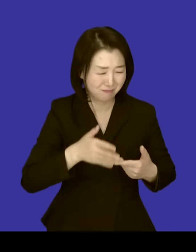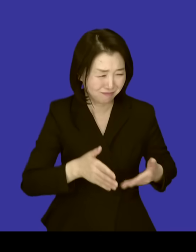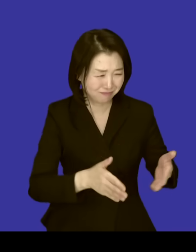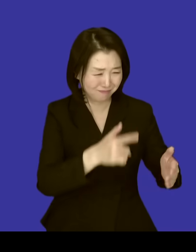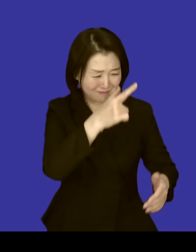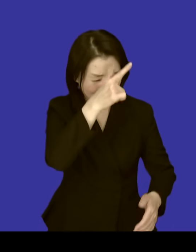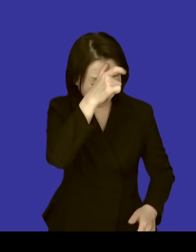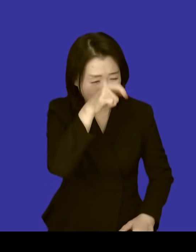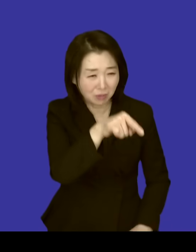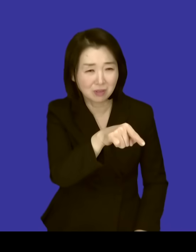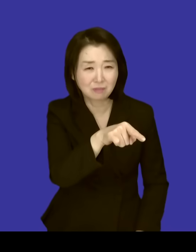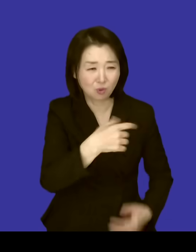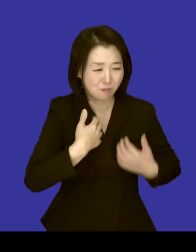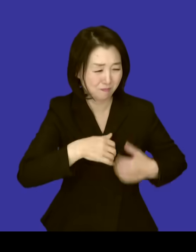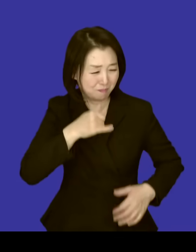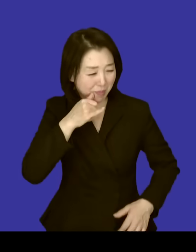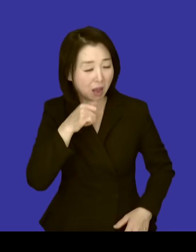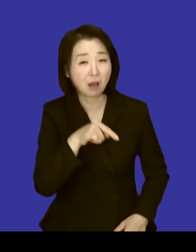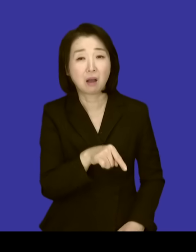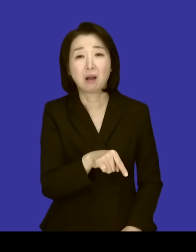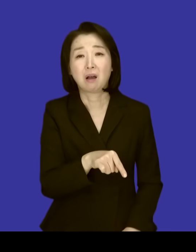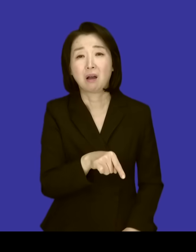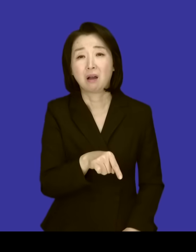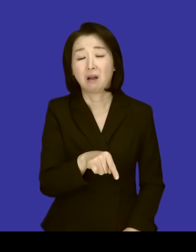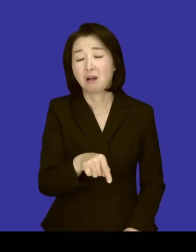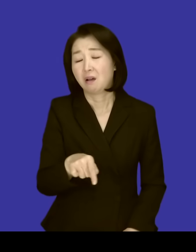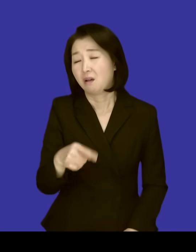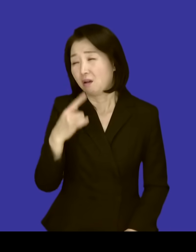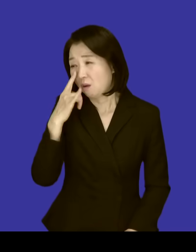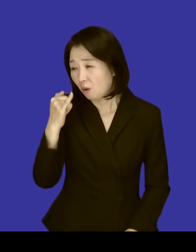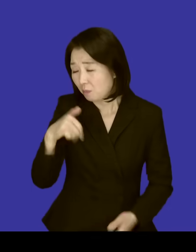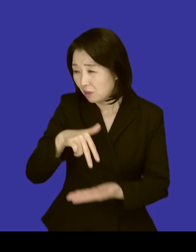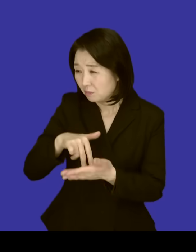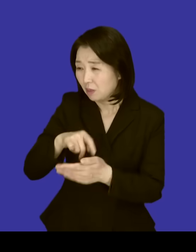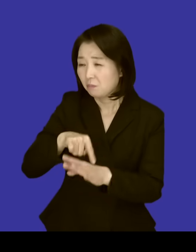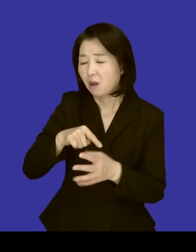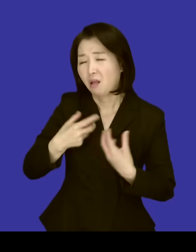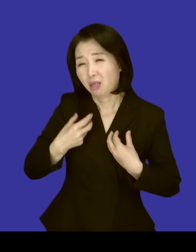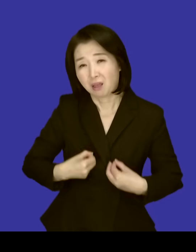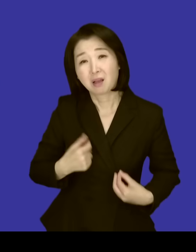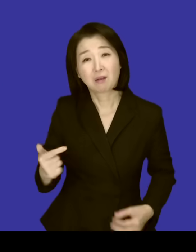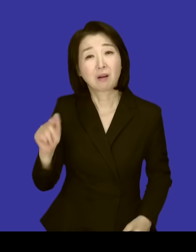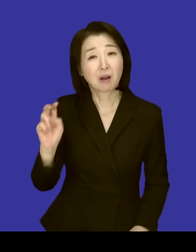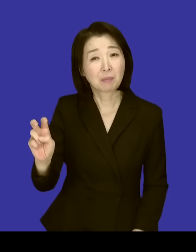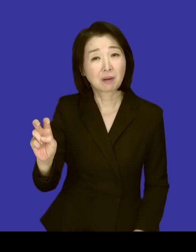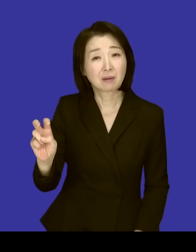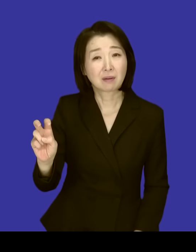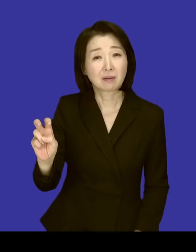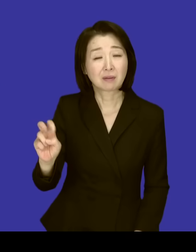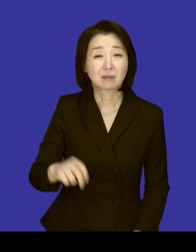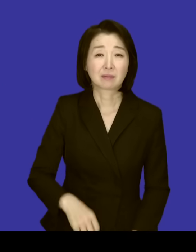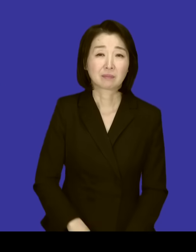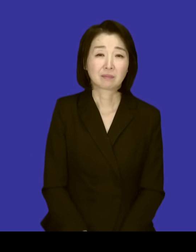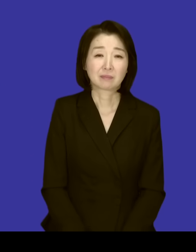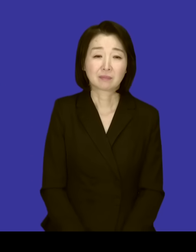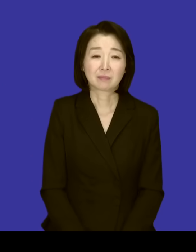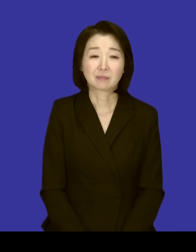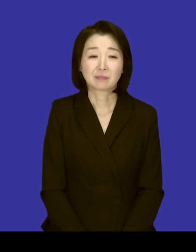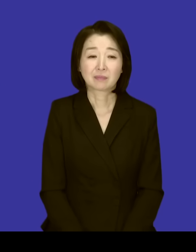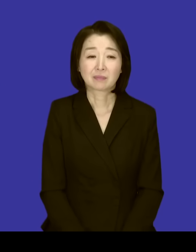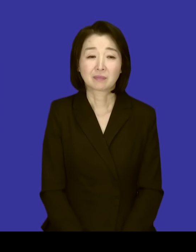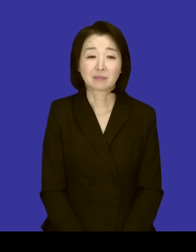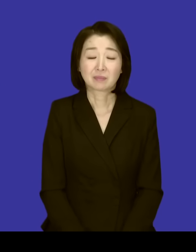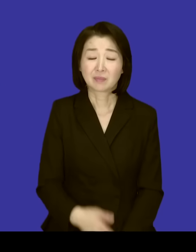다른 중독에 빠져 있으니까 얼마나 마음이 무너지셨겠어요. 근데 그거를 뭐